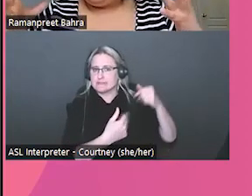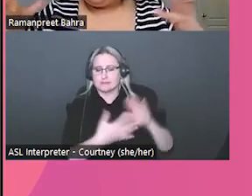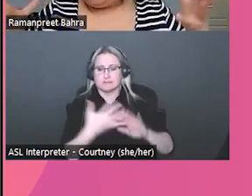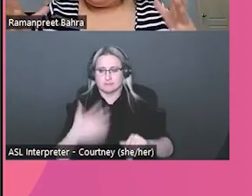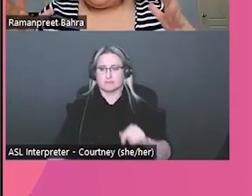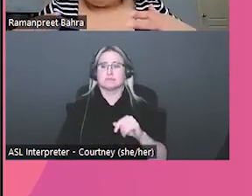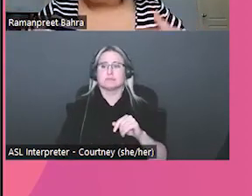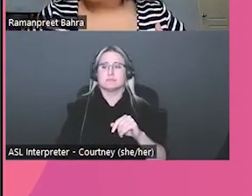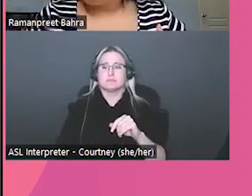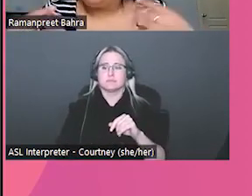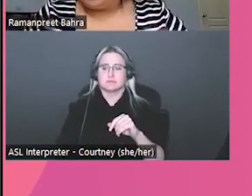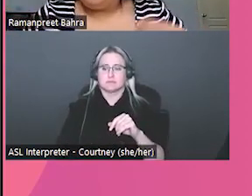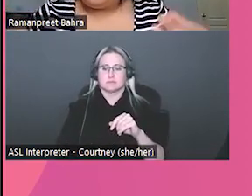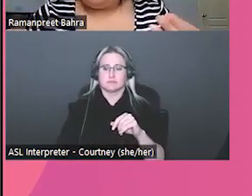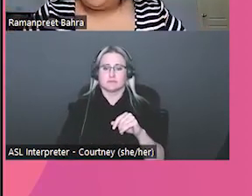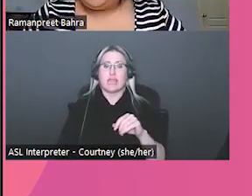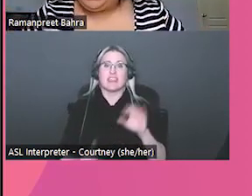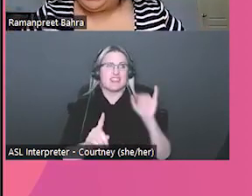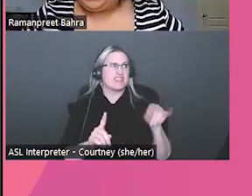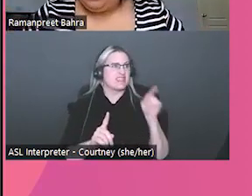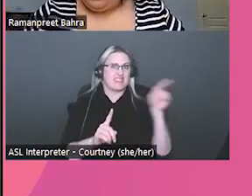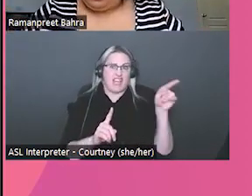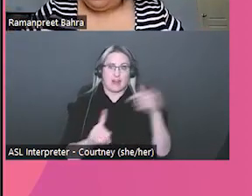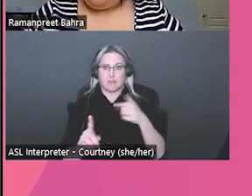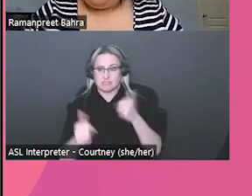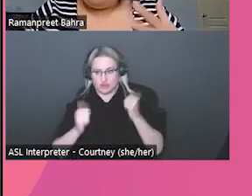des contreparties donc autres que normatifs.